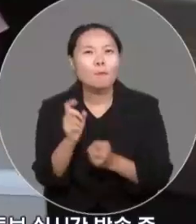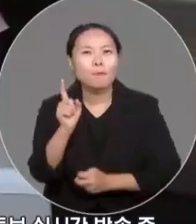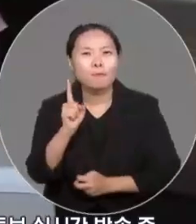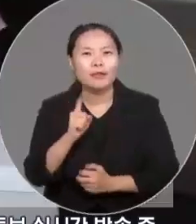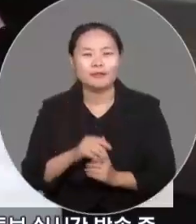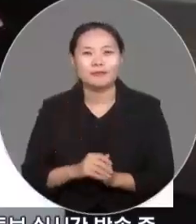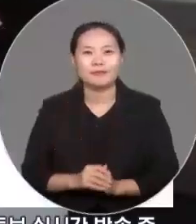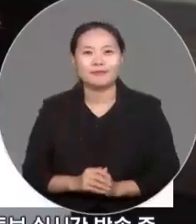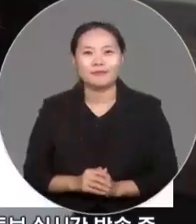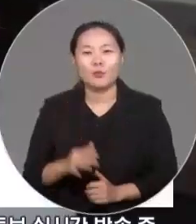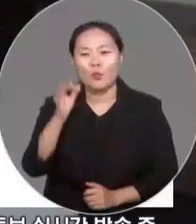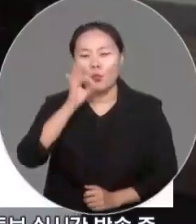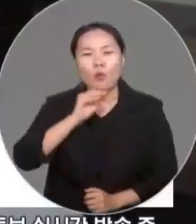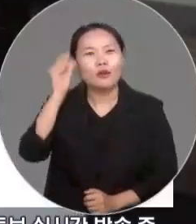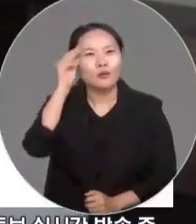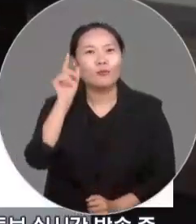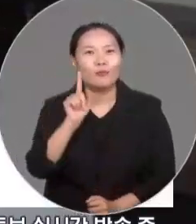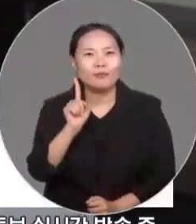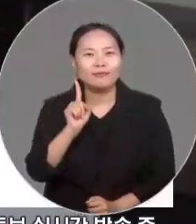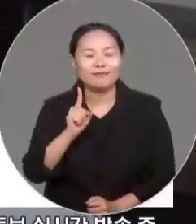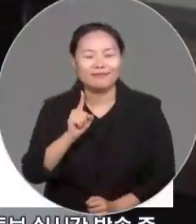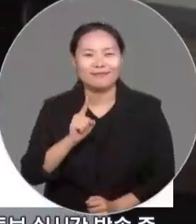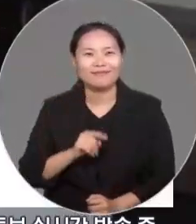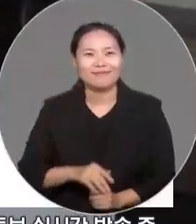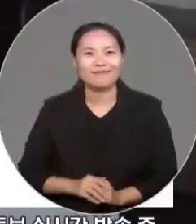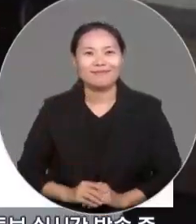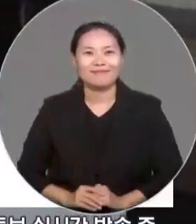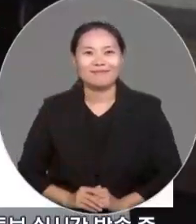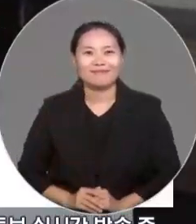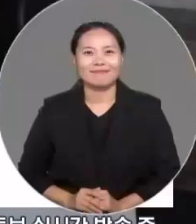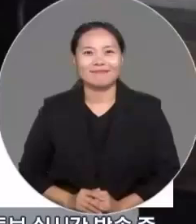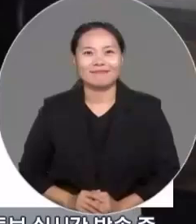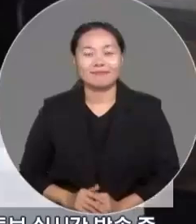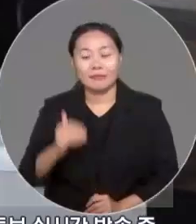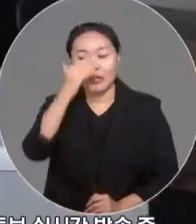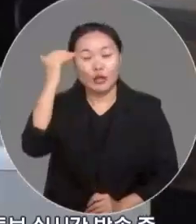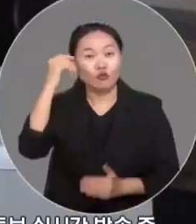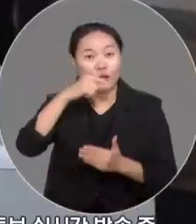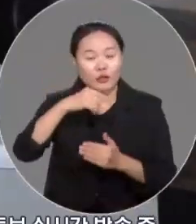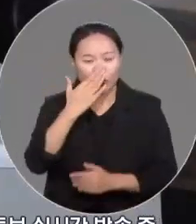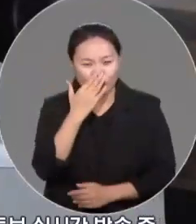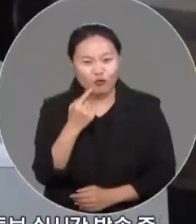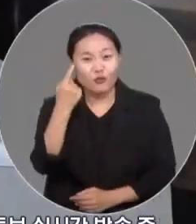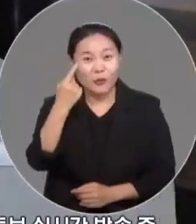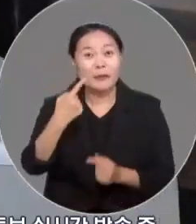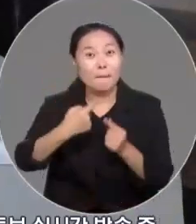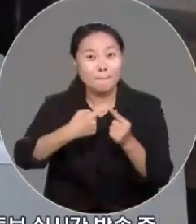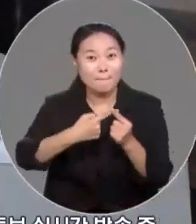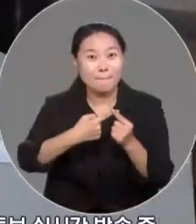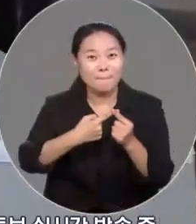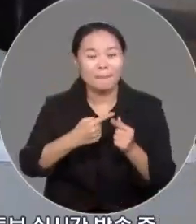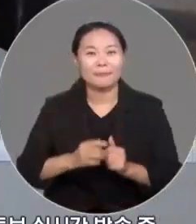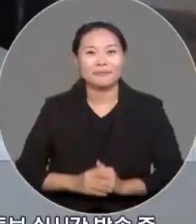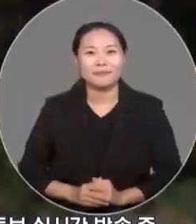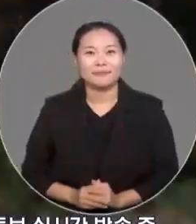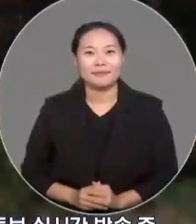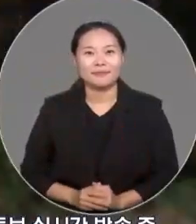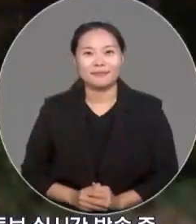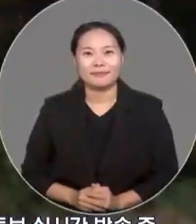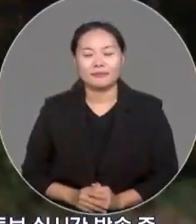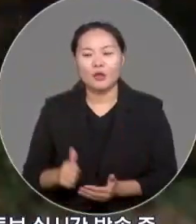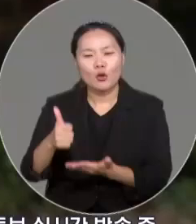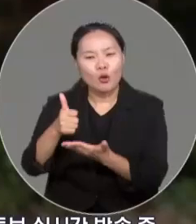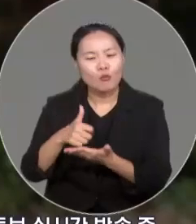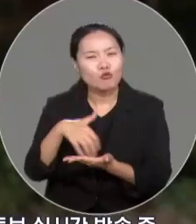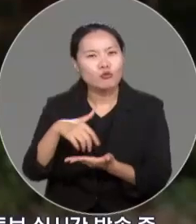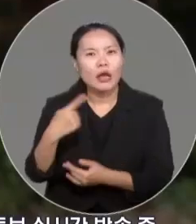예정이신지 또 효과 기대하시는 건 어떤 부분인지 들어보겠습니다. 국내에서는 순천이 먼저 열렸는데요. 네. 이 방문객이